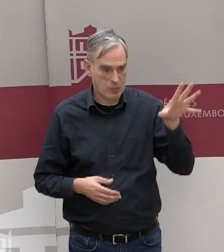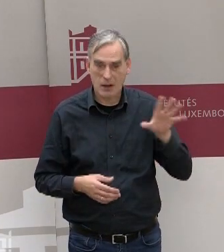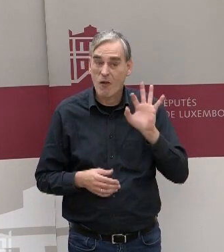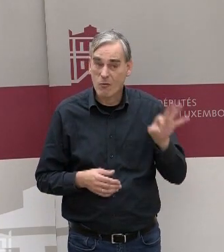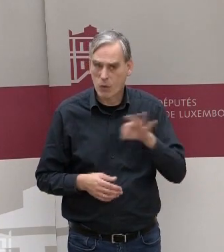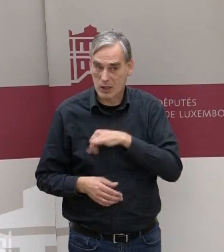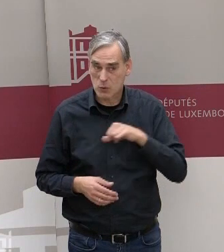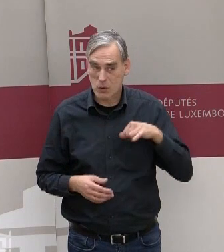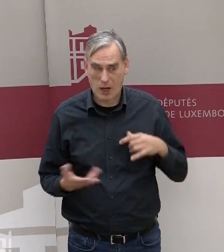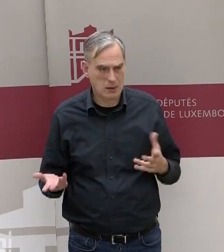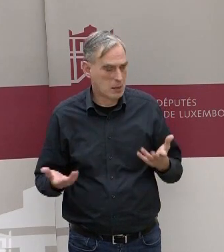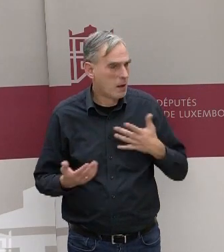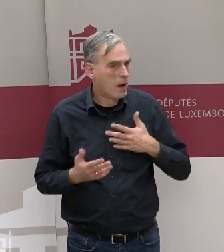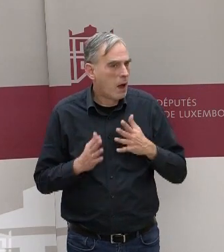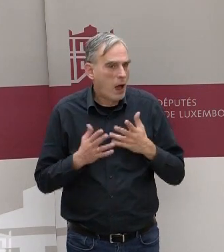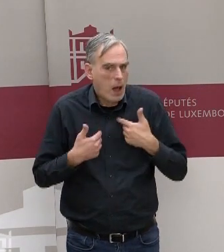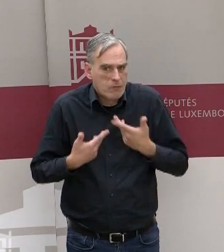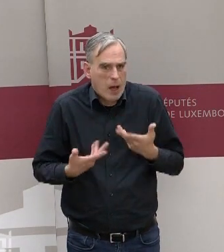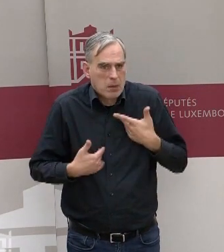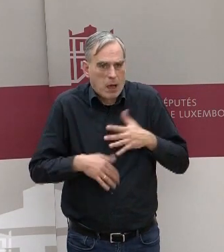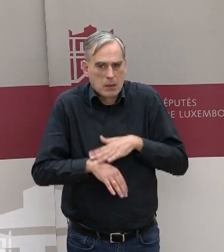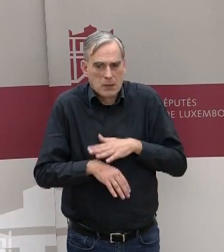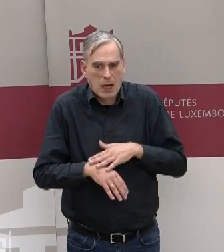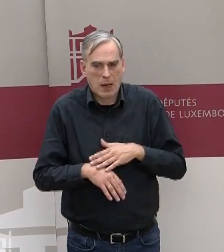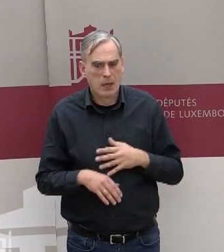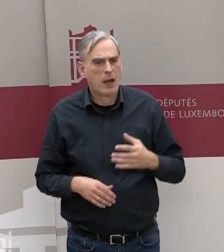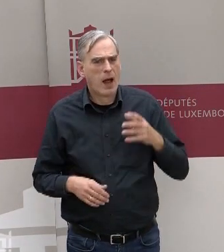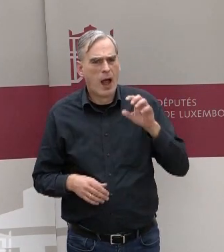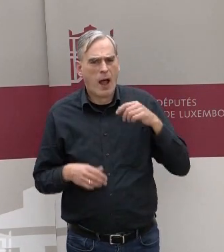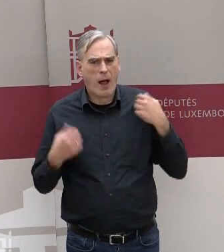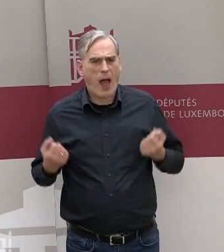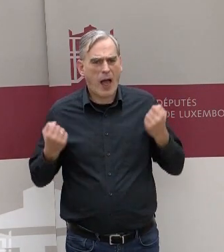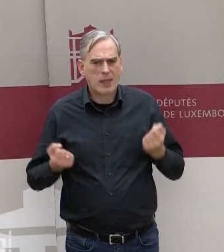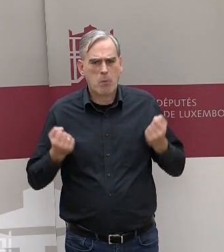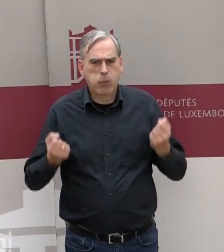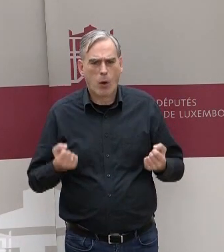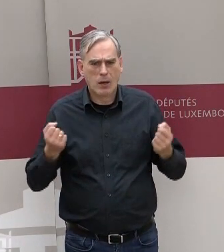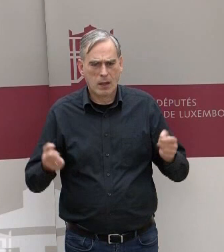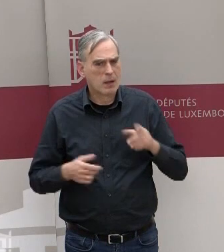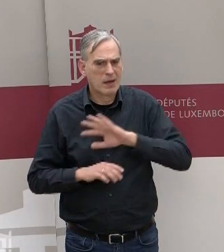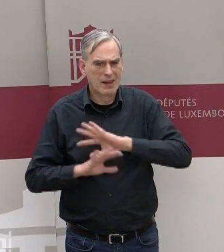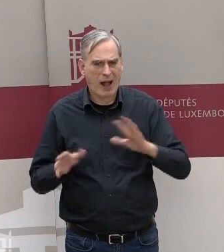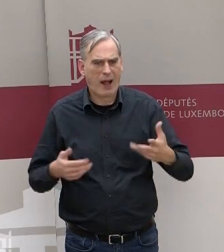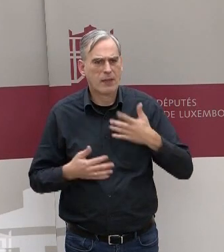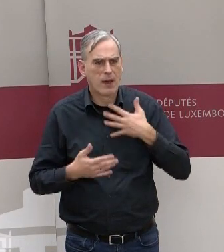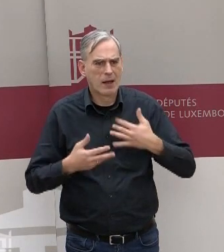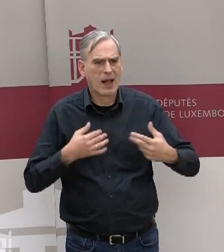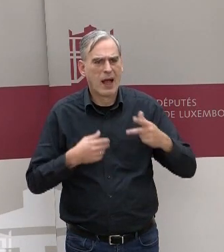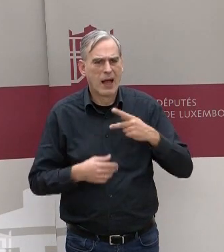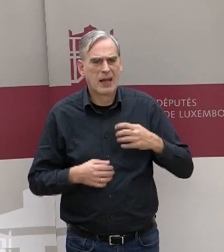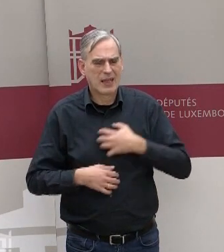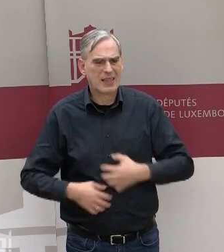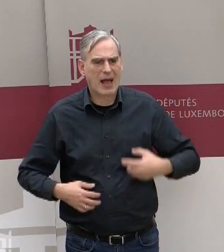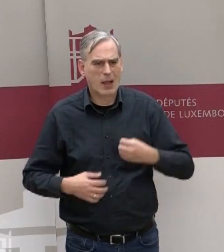März ohne Kardiologen durchzustellen. Wir fordern den Gesundheitsminister Stoffi ab, sehr ein neues Projekt zu deposieren, den Kriterien von der